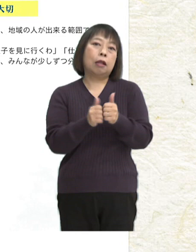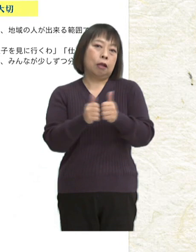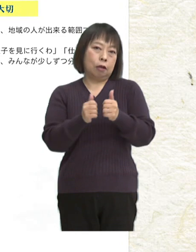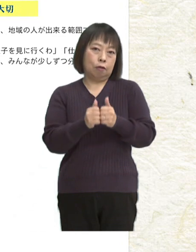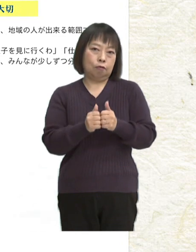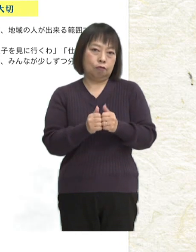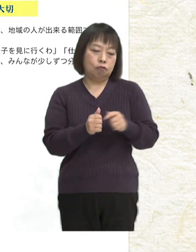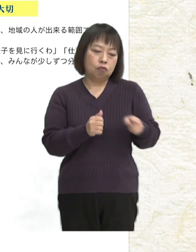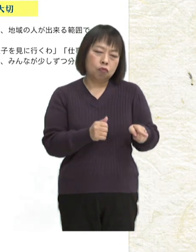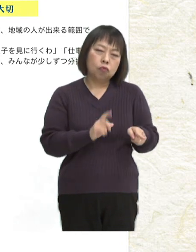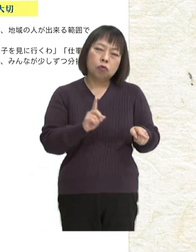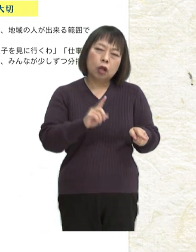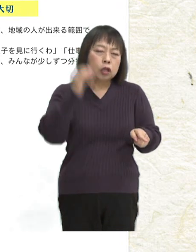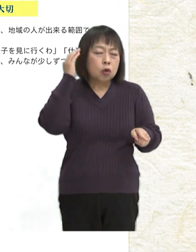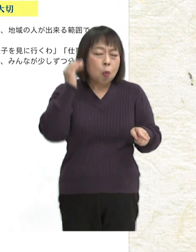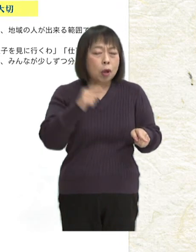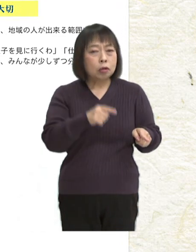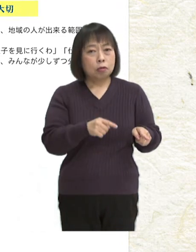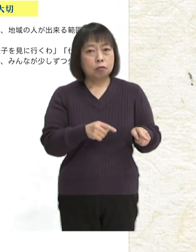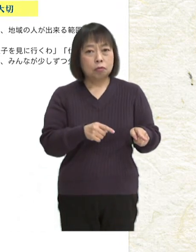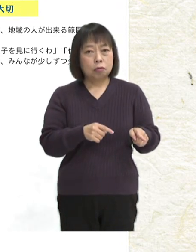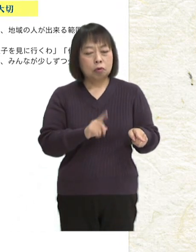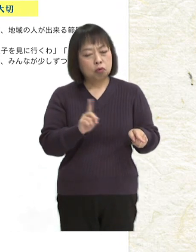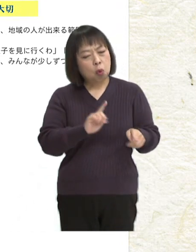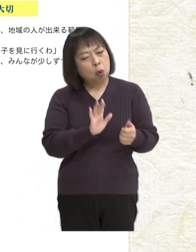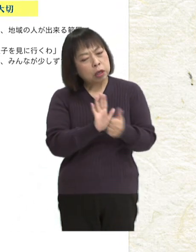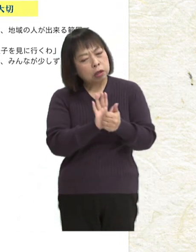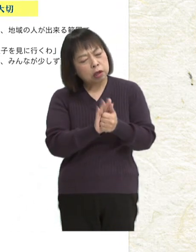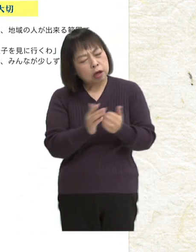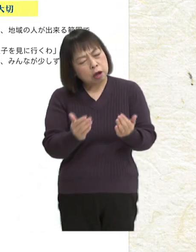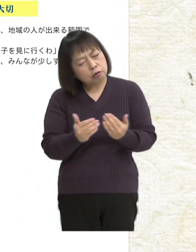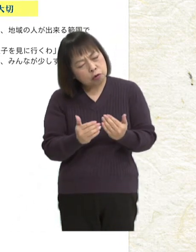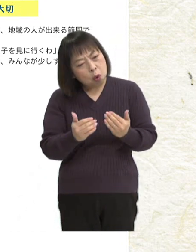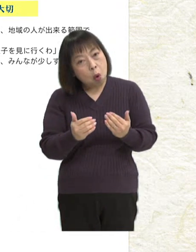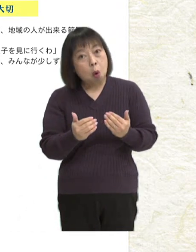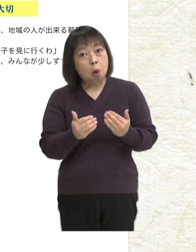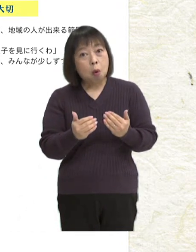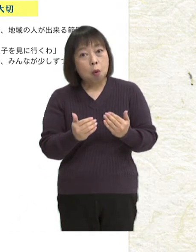何に困っているんやろ、どんな支援が必要かな、